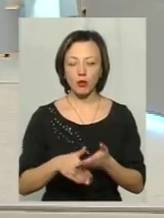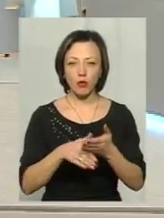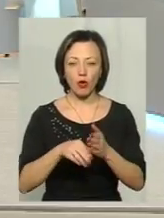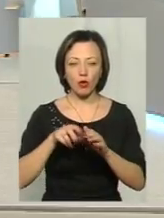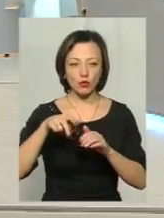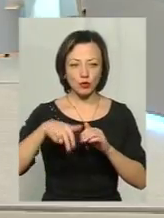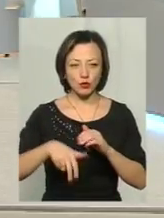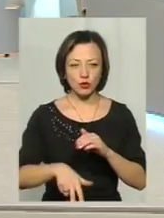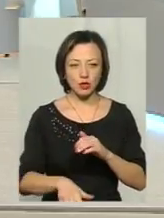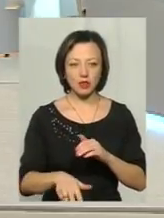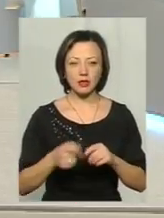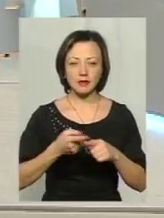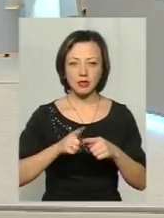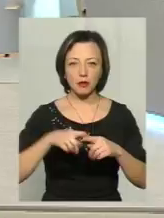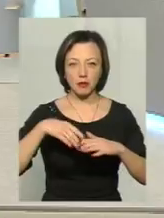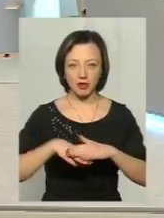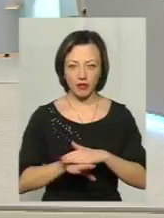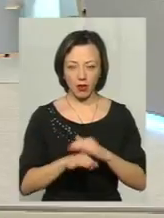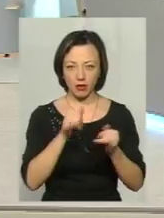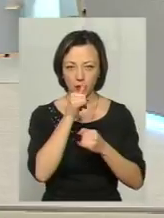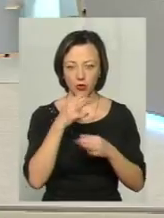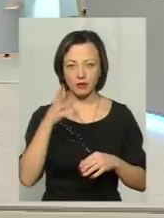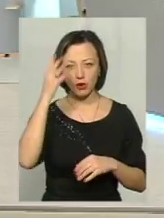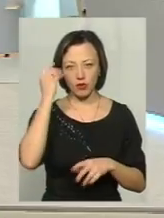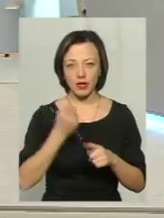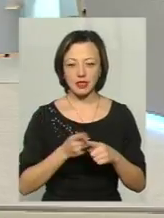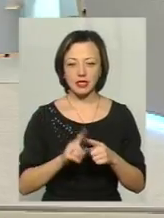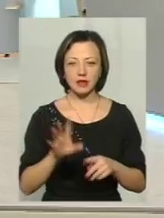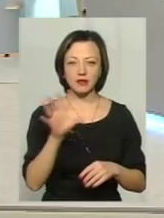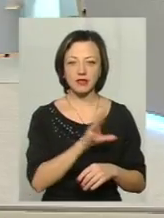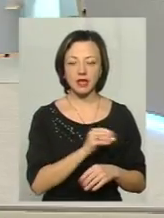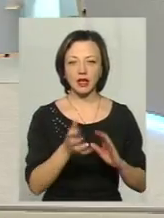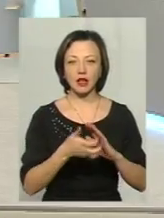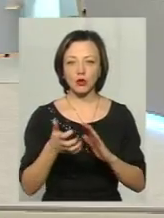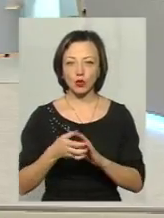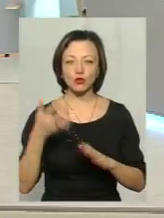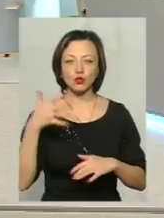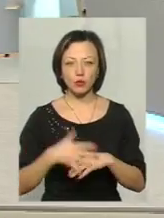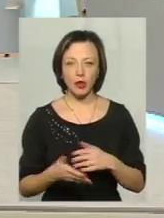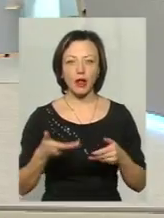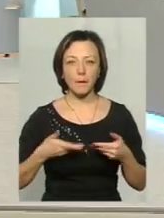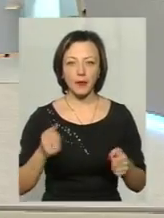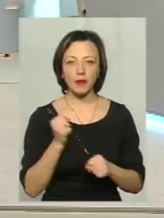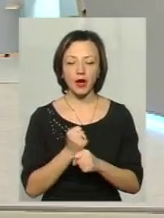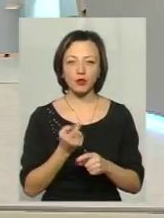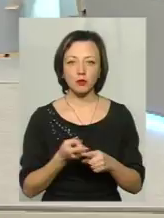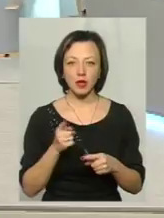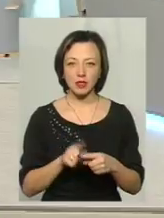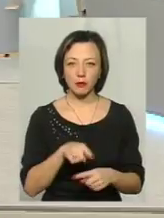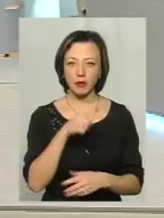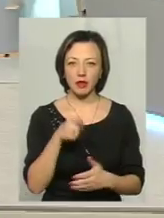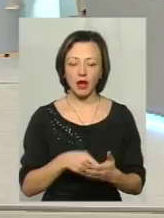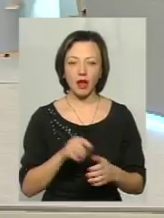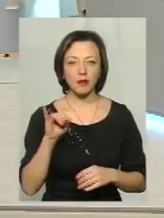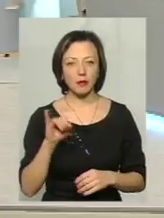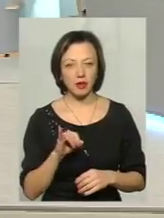навіть в той підвал. З рахуванням цих всіх недоліків, зрозуміло, ми теж працюємо над цим питанням